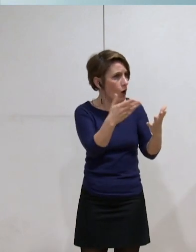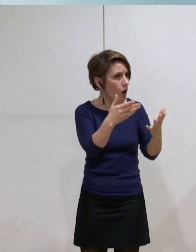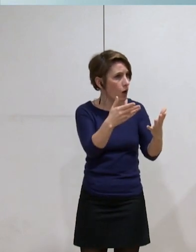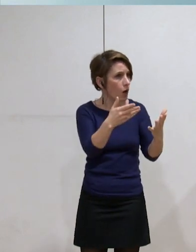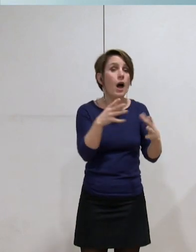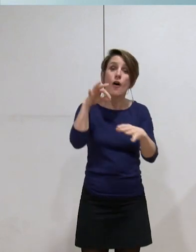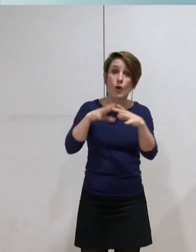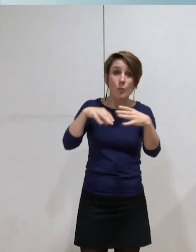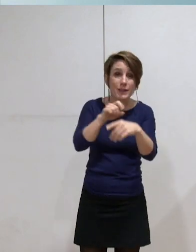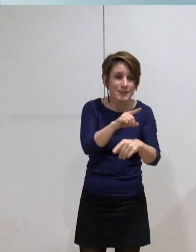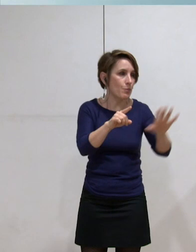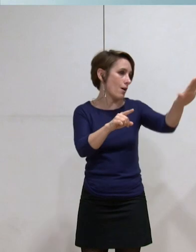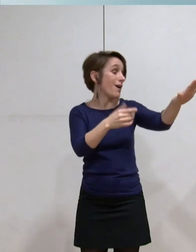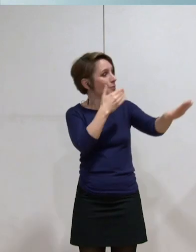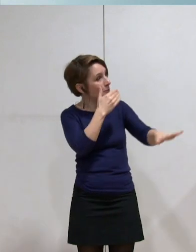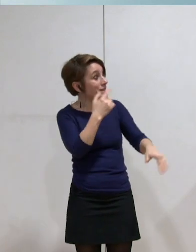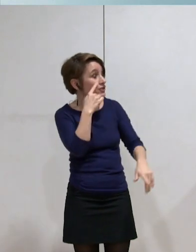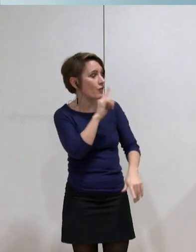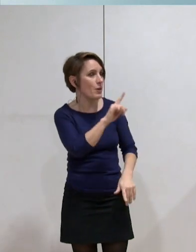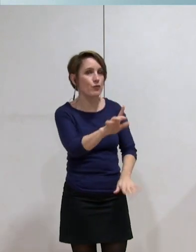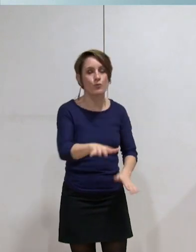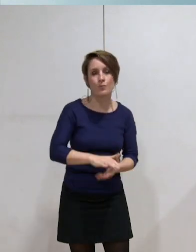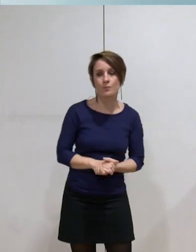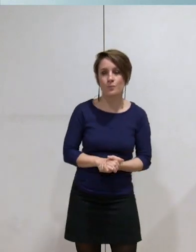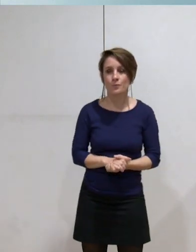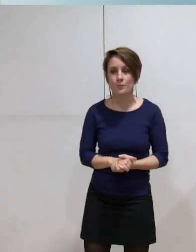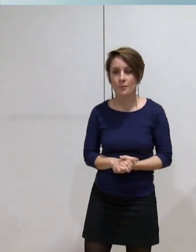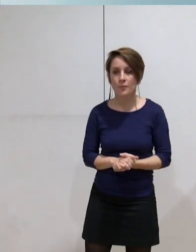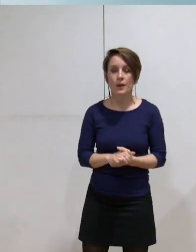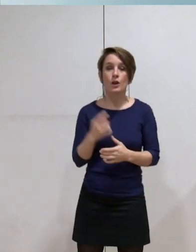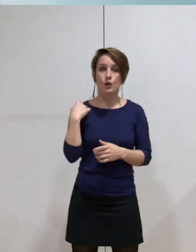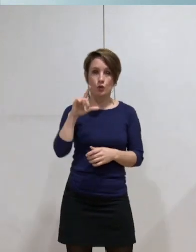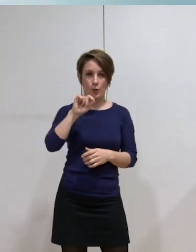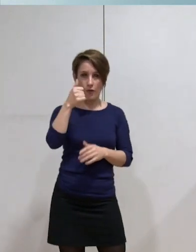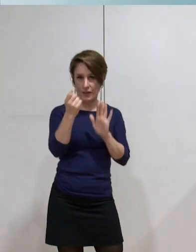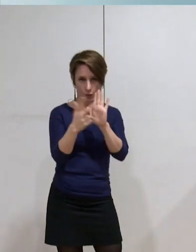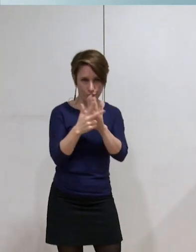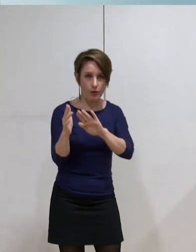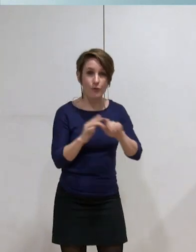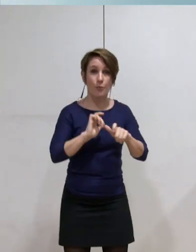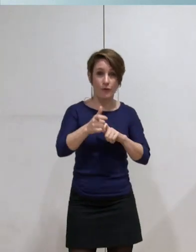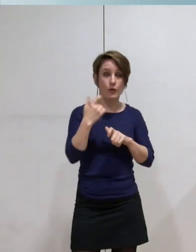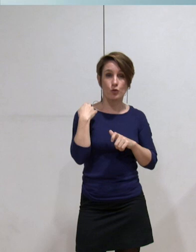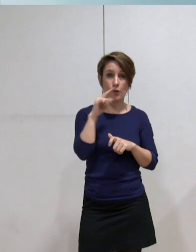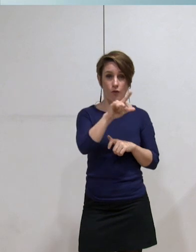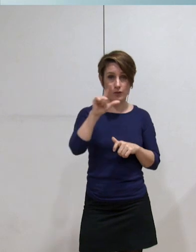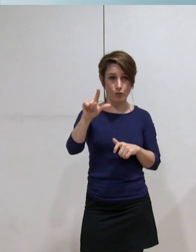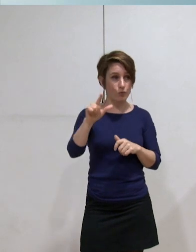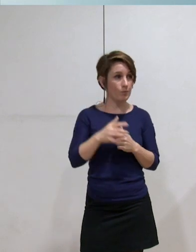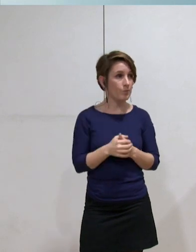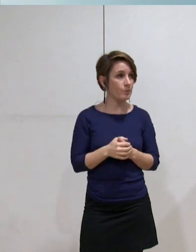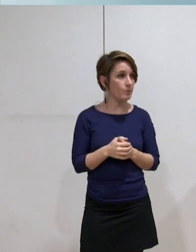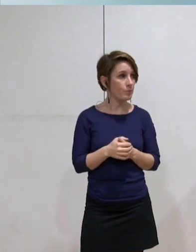ne participe pas au vote merci je n'avais pas vu délibération 21 adopté la 22